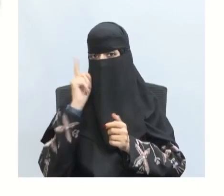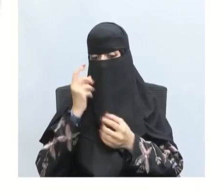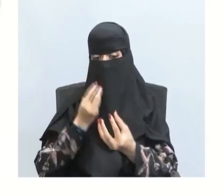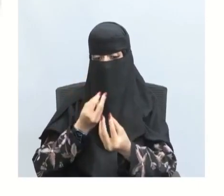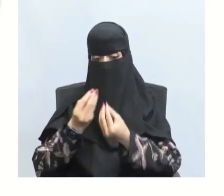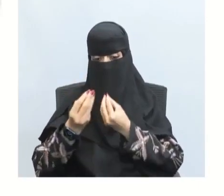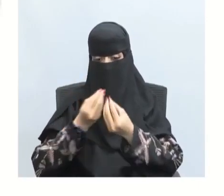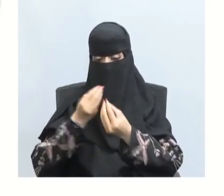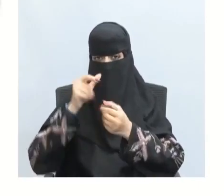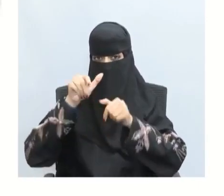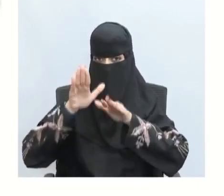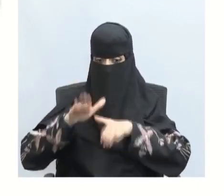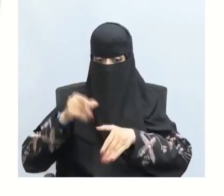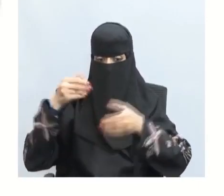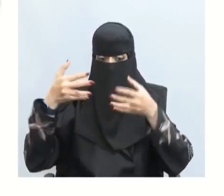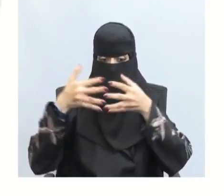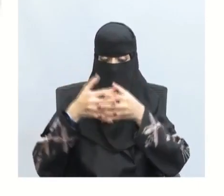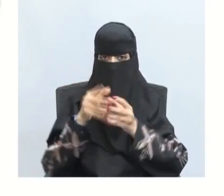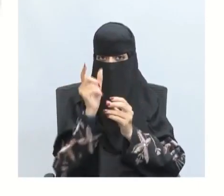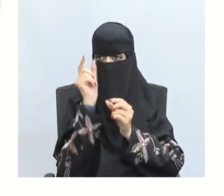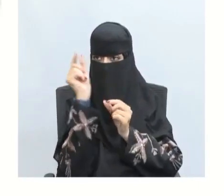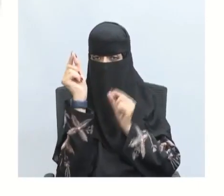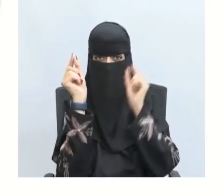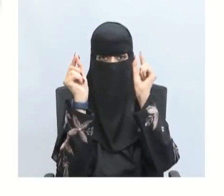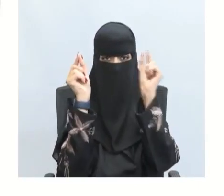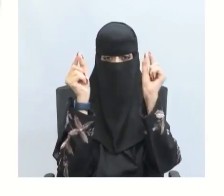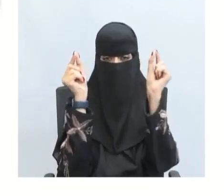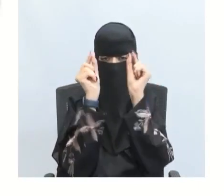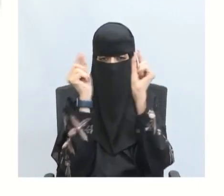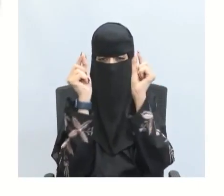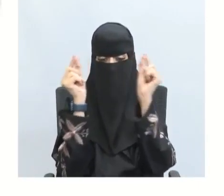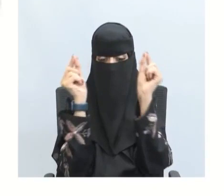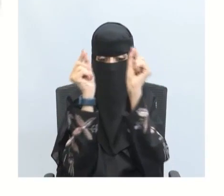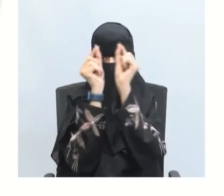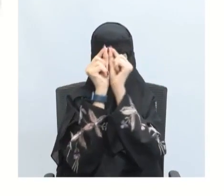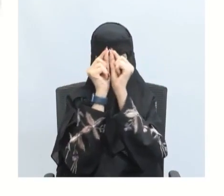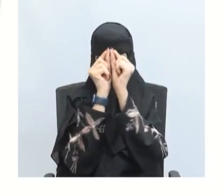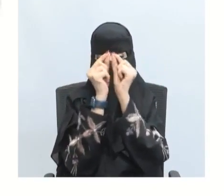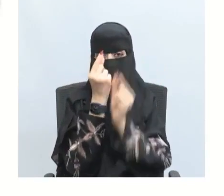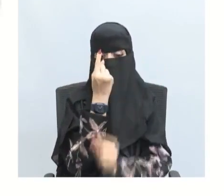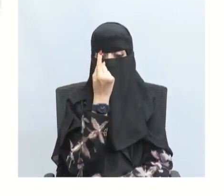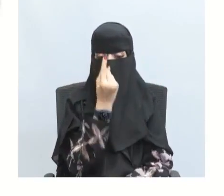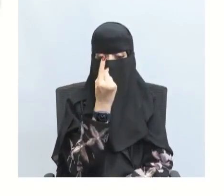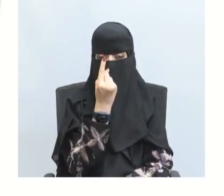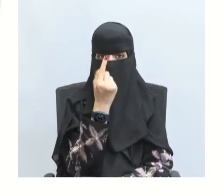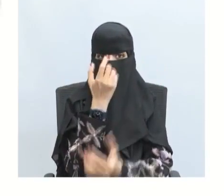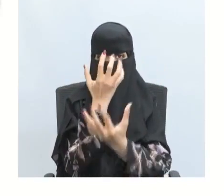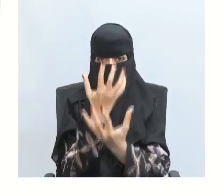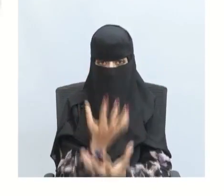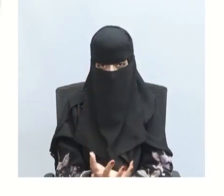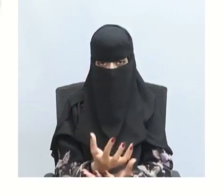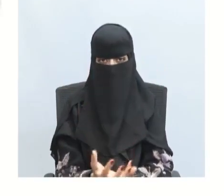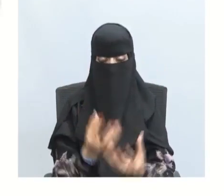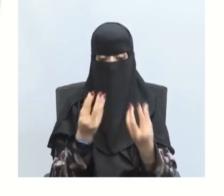عن تفاعلات يتم فيها دمج نواتين خفيفتان